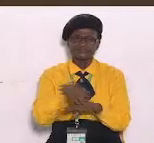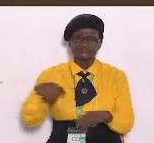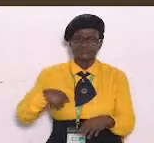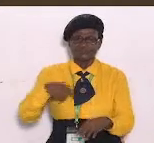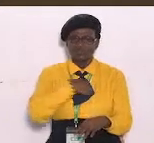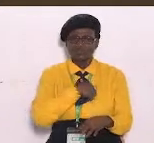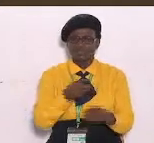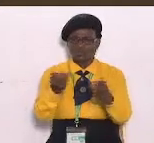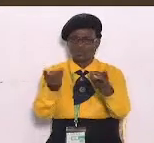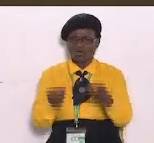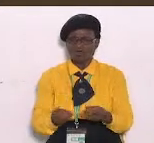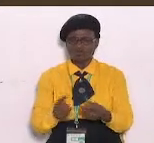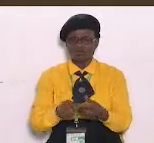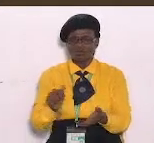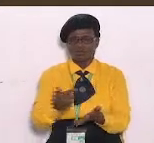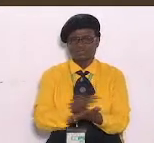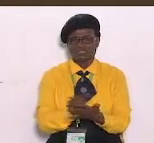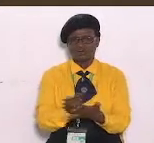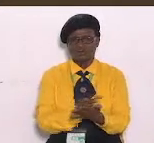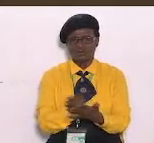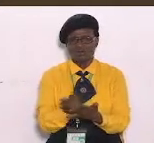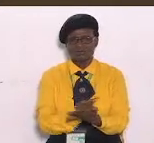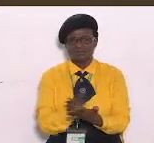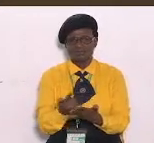nuit nous voulons